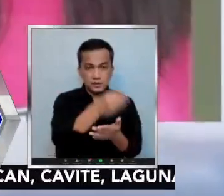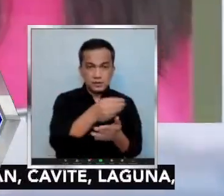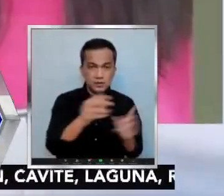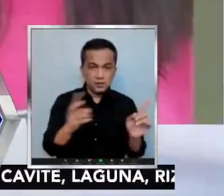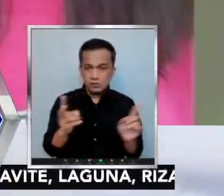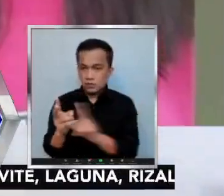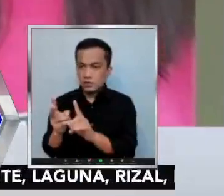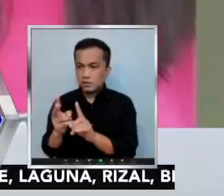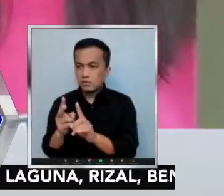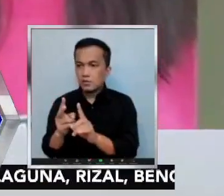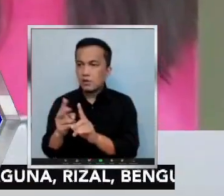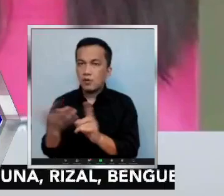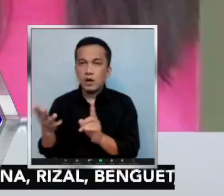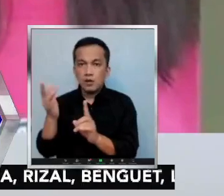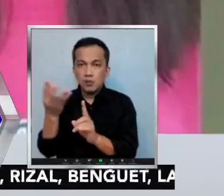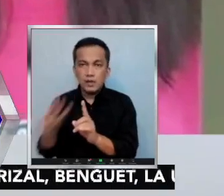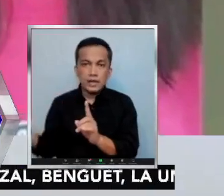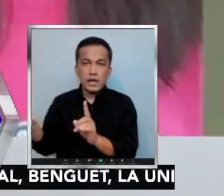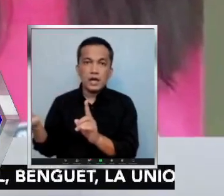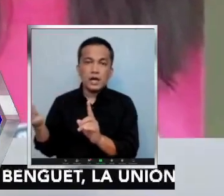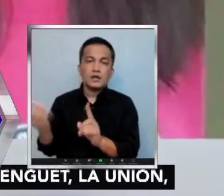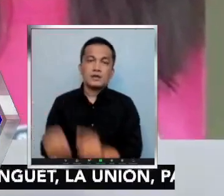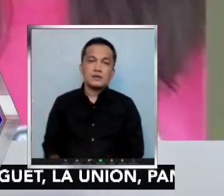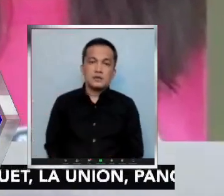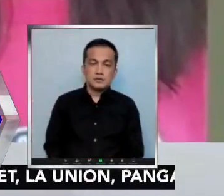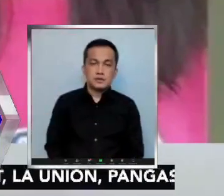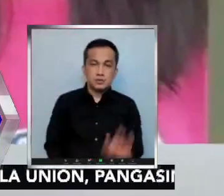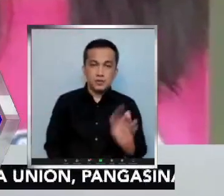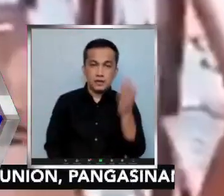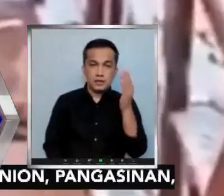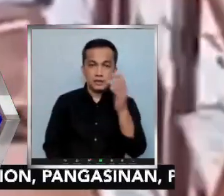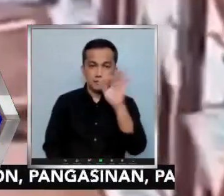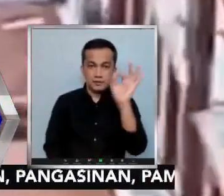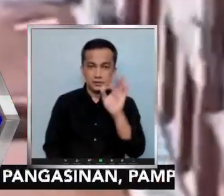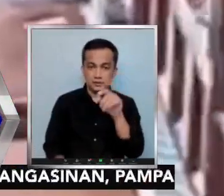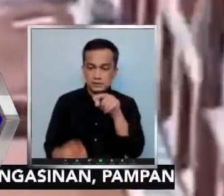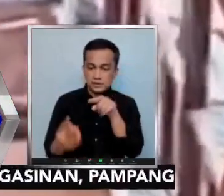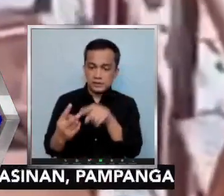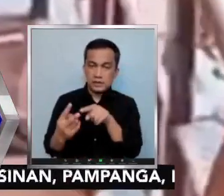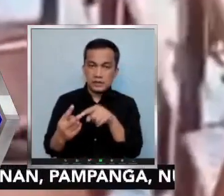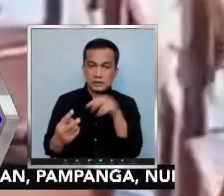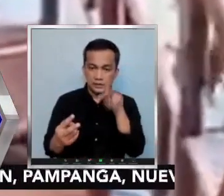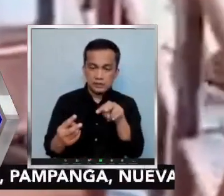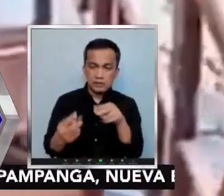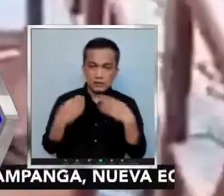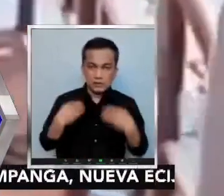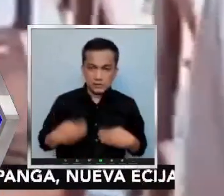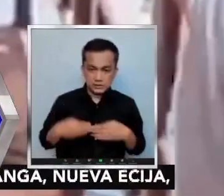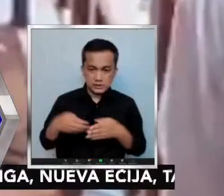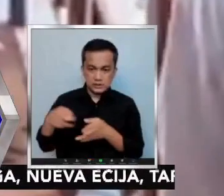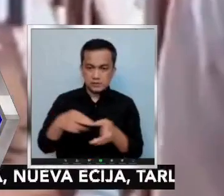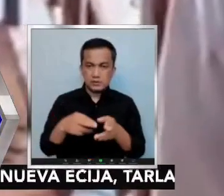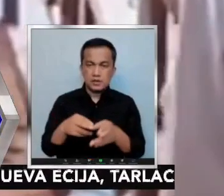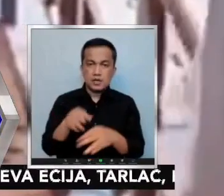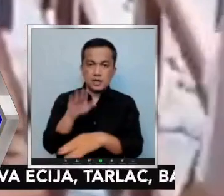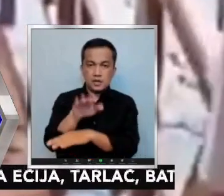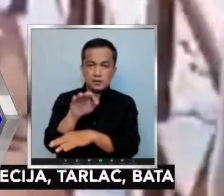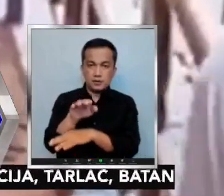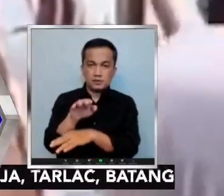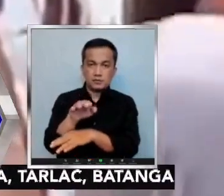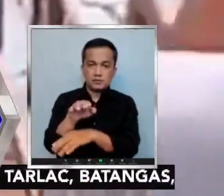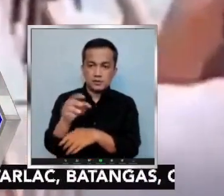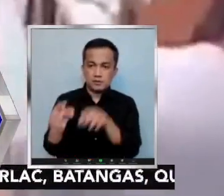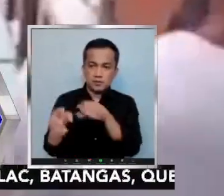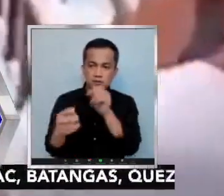dalawa pagbalik niya. Umaga ng Biyernes na makita ang katawan ni Castillo sa ilog. Hapon naman ang ma-recover ang bangkay ni